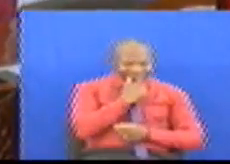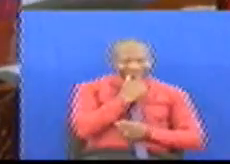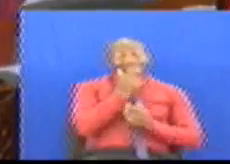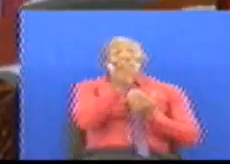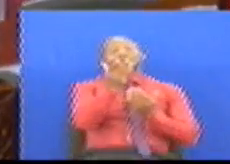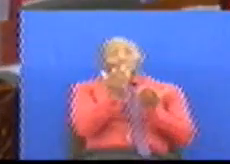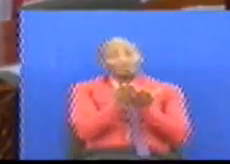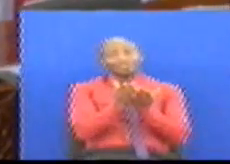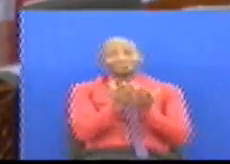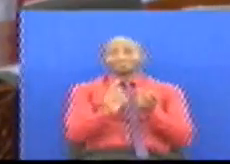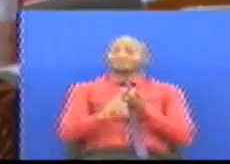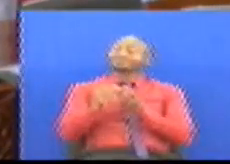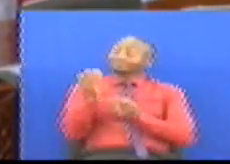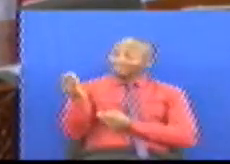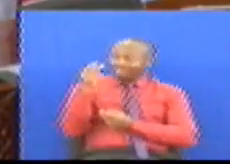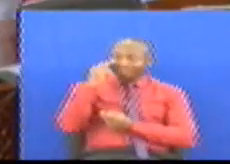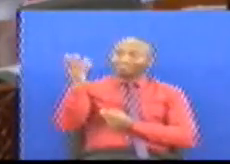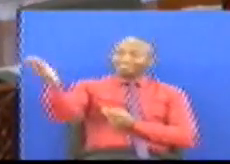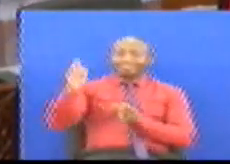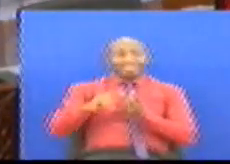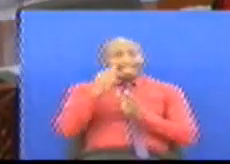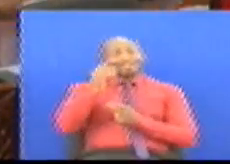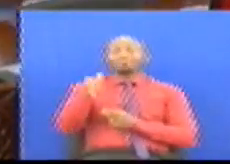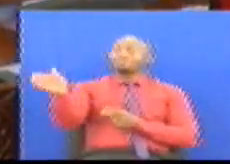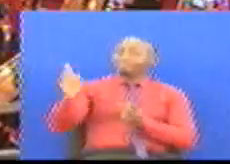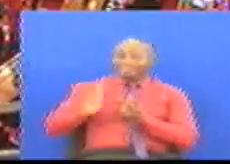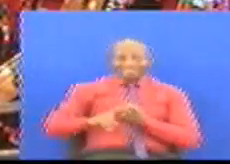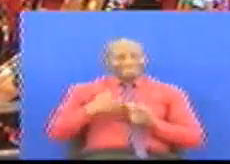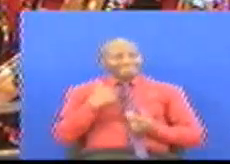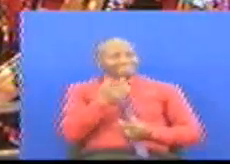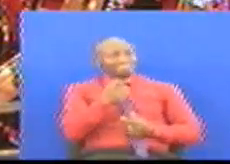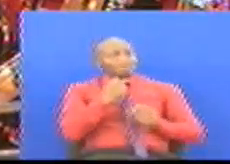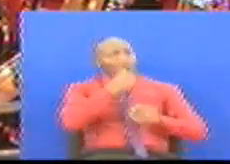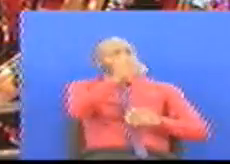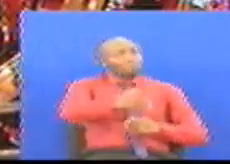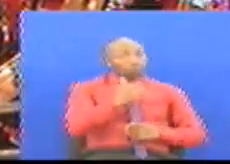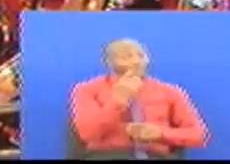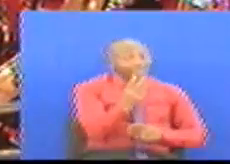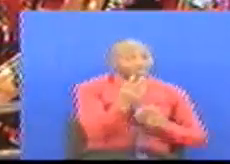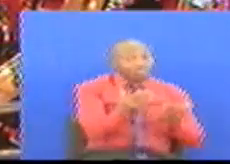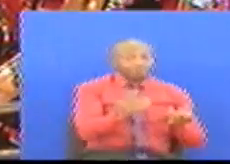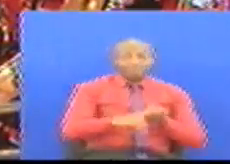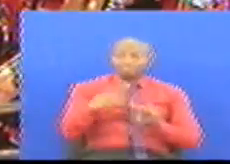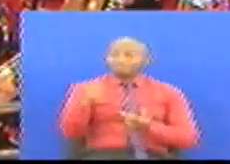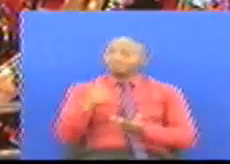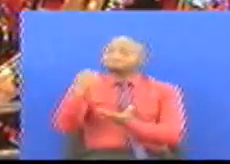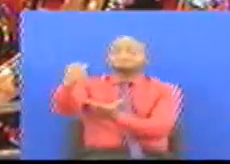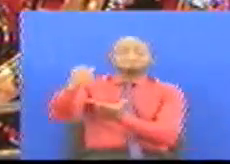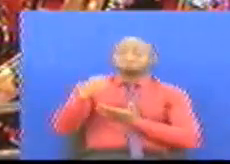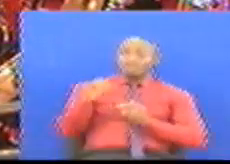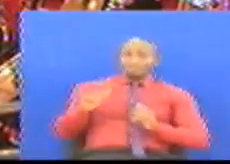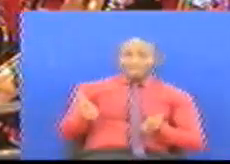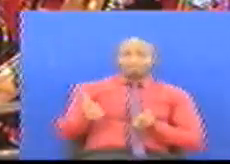mheshimiwa mpango namba angalia mbele ambayo ambayo huu ni mwezi wa tatu hatujapatiwa. Lakini